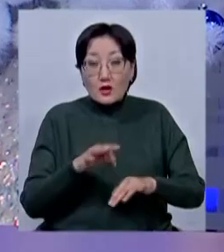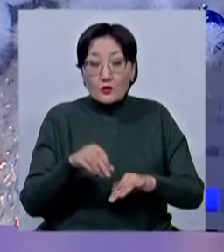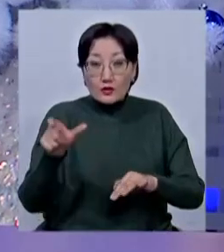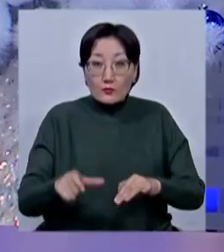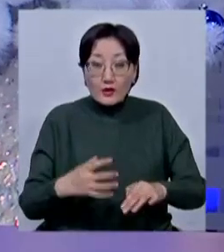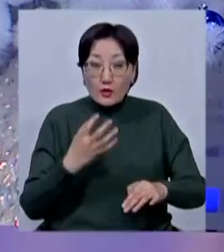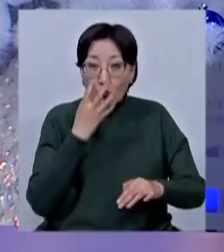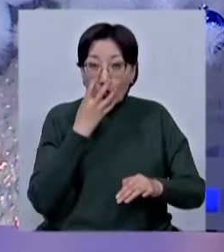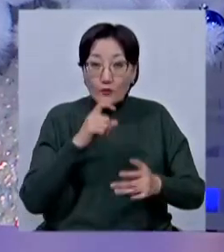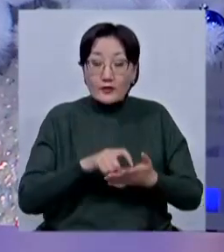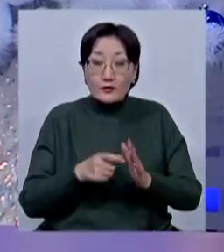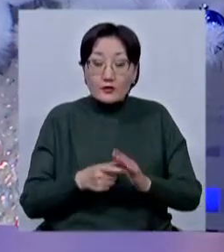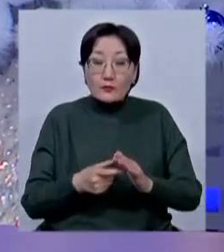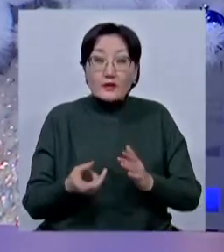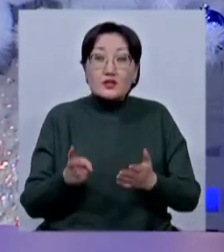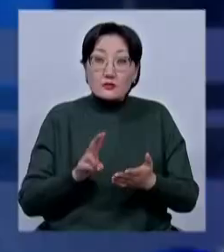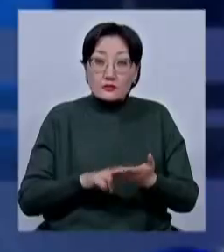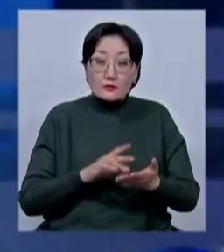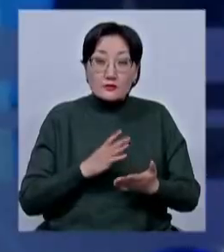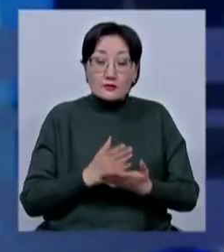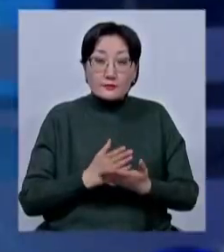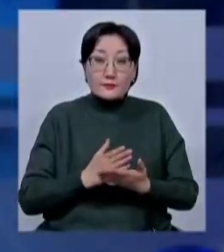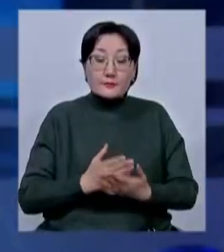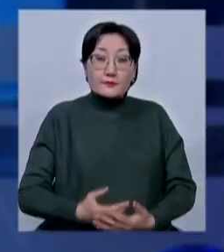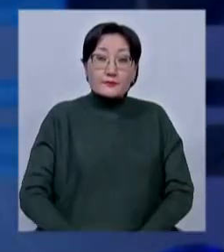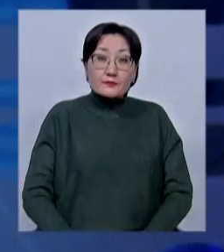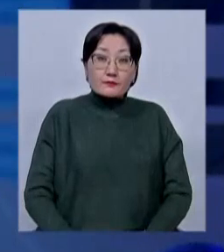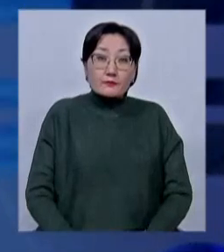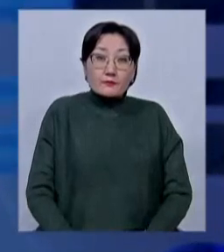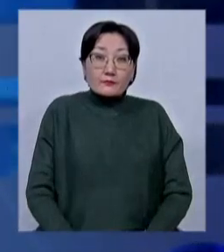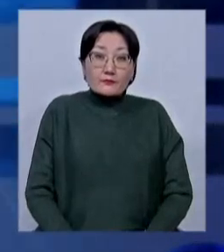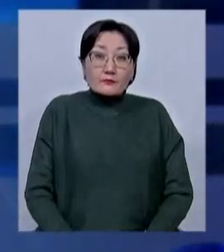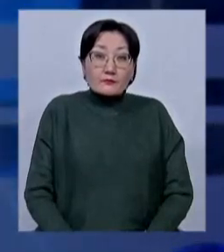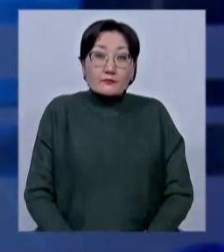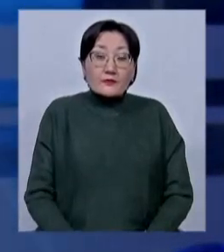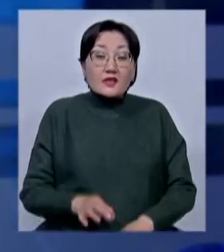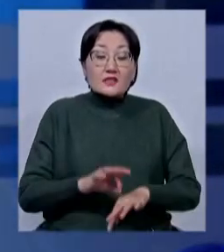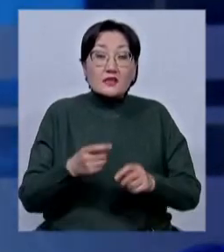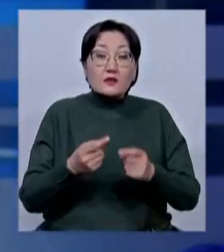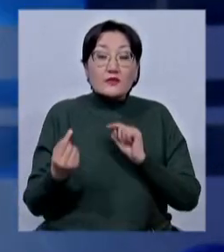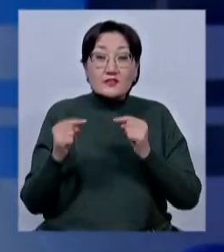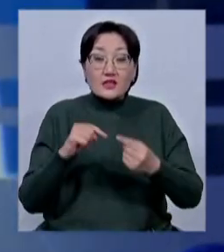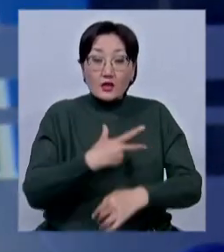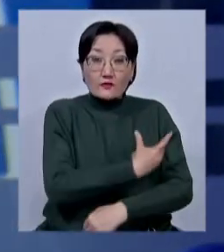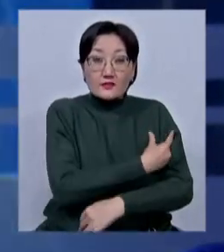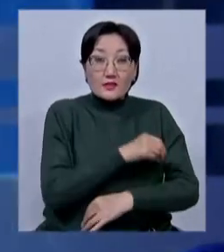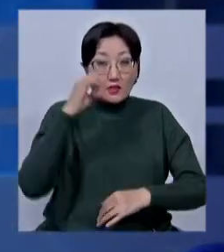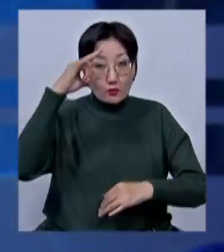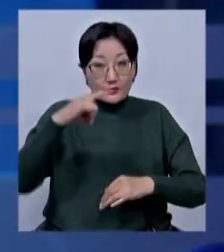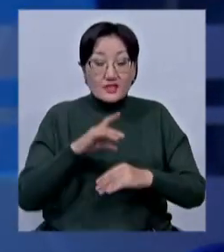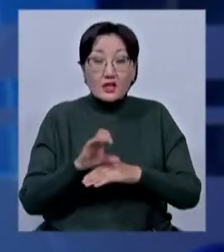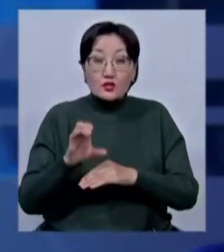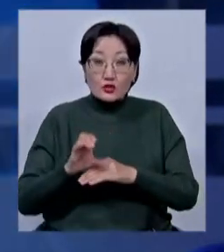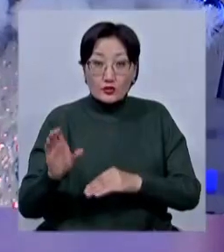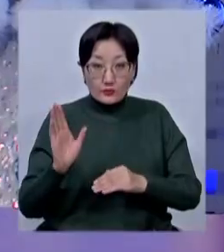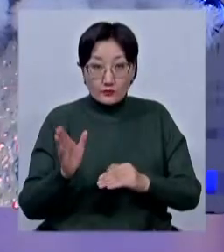жасанды желдету аппаратына қосылған. Коронавирусқа қарсы вакцина Қазақстанда